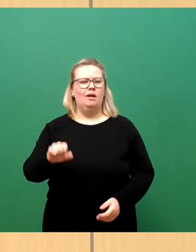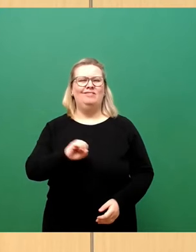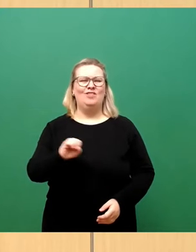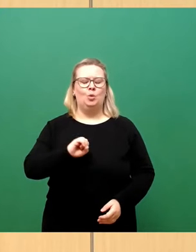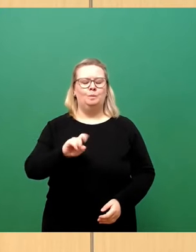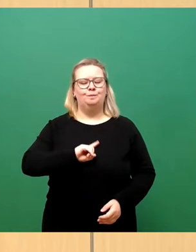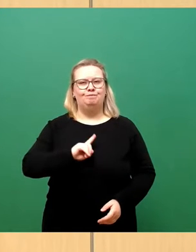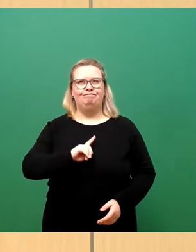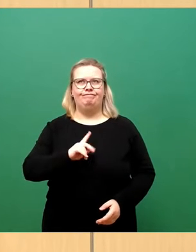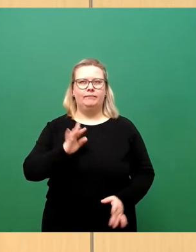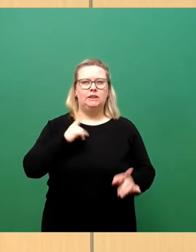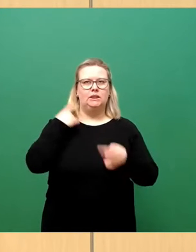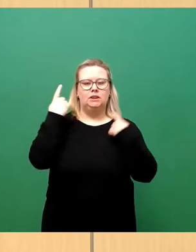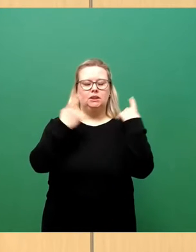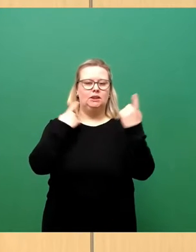dass mit einem